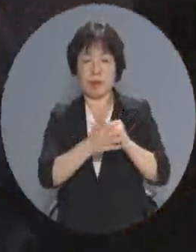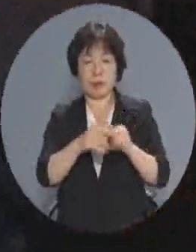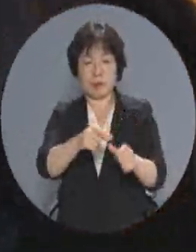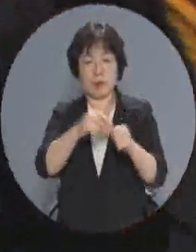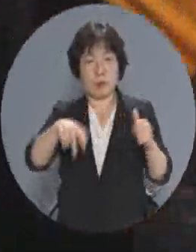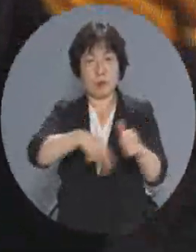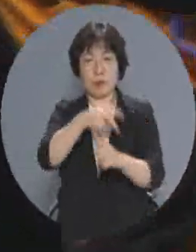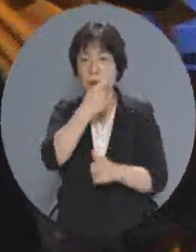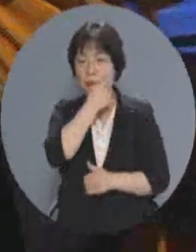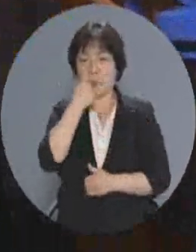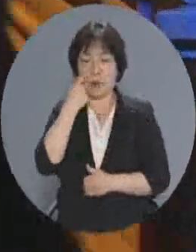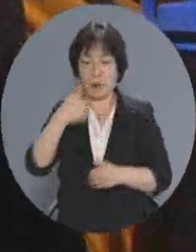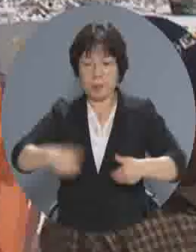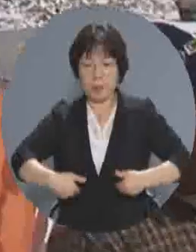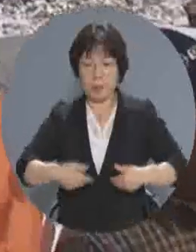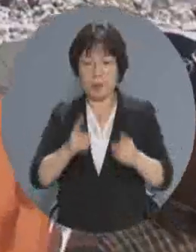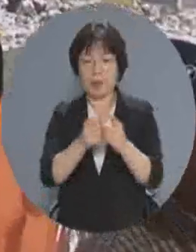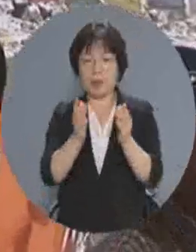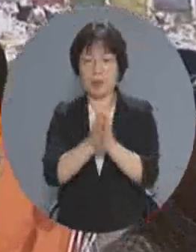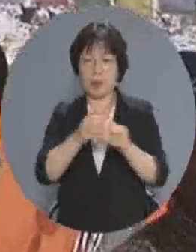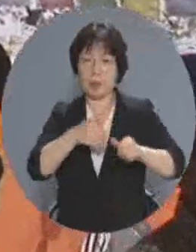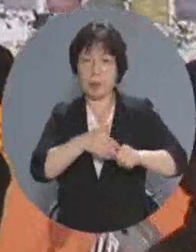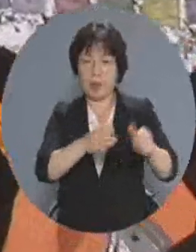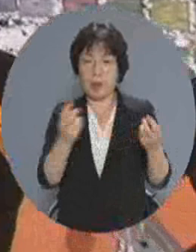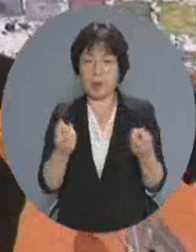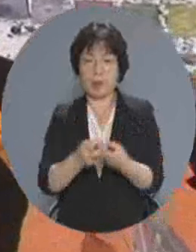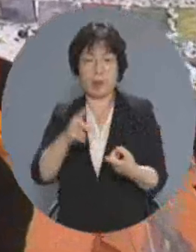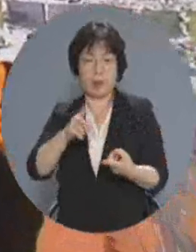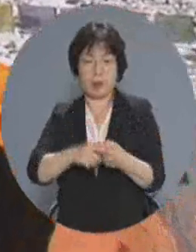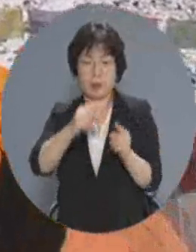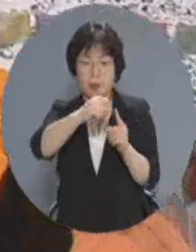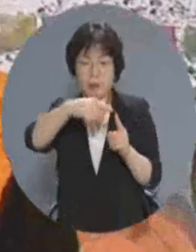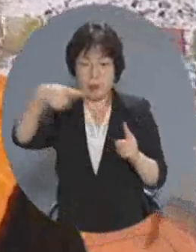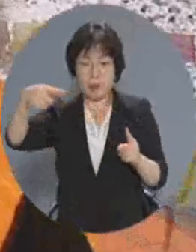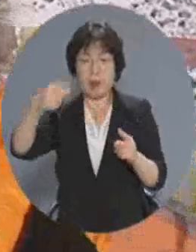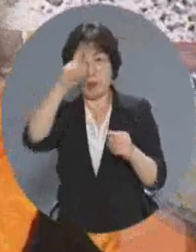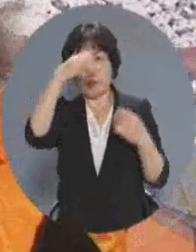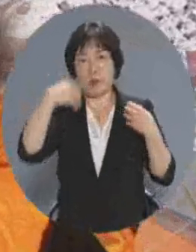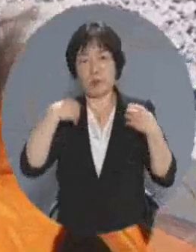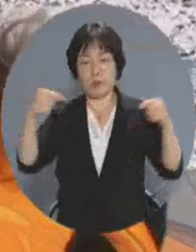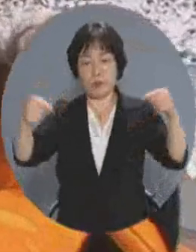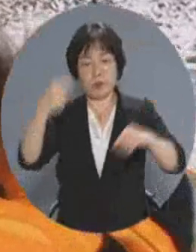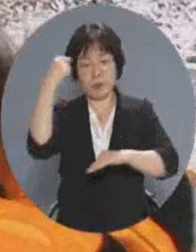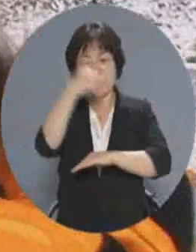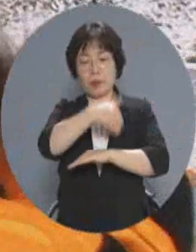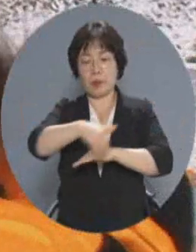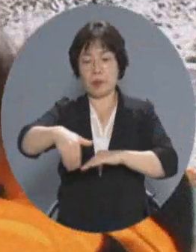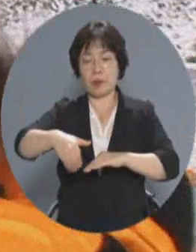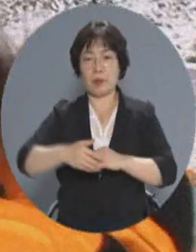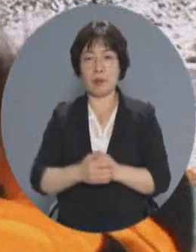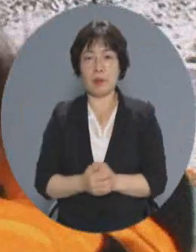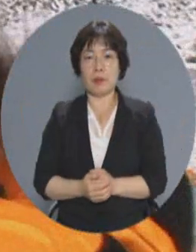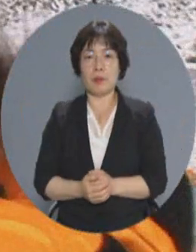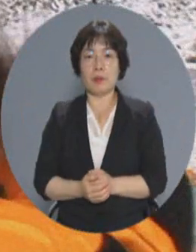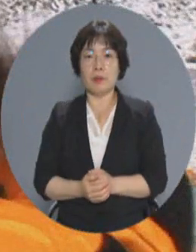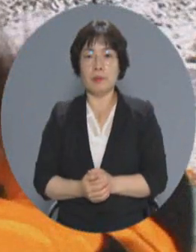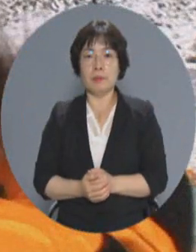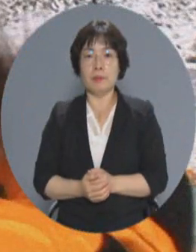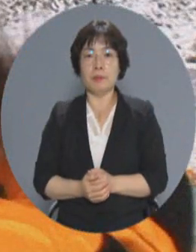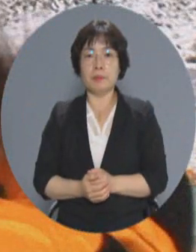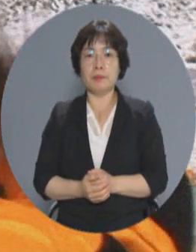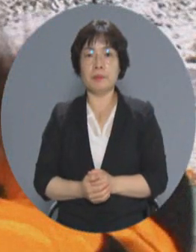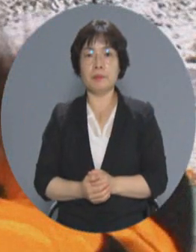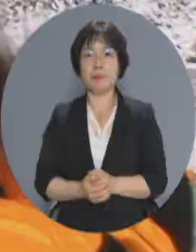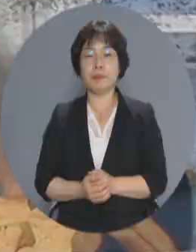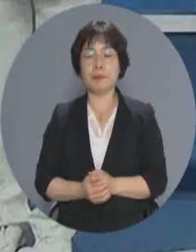파악하고 필요할 경우 직접 인력을 파견하는 방안을 파키스탄 정부와 협의할 예정입니다. MBC 뉴스 우종훈입니다.